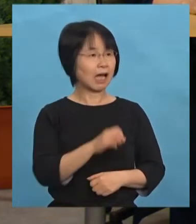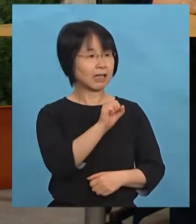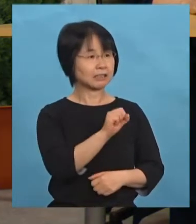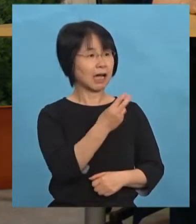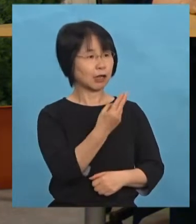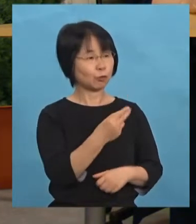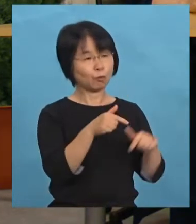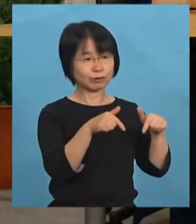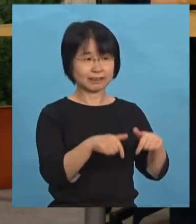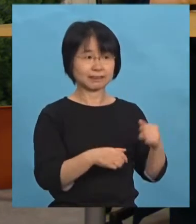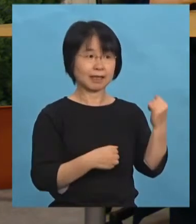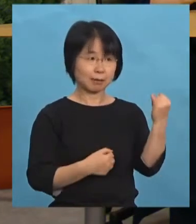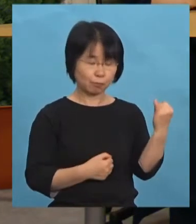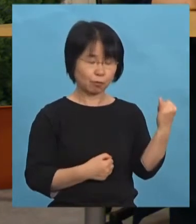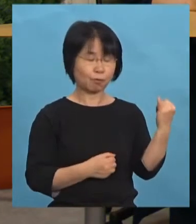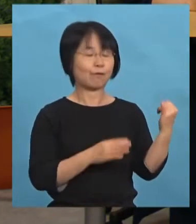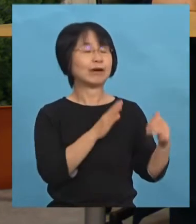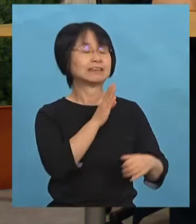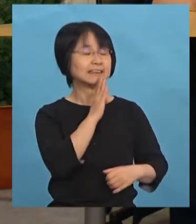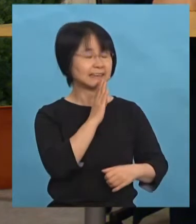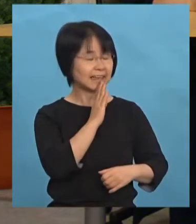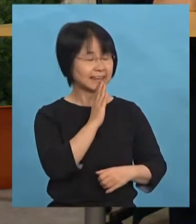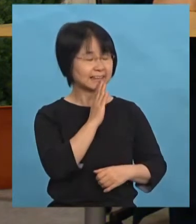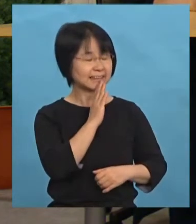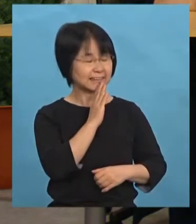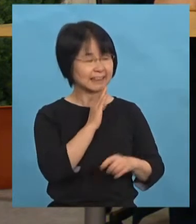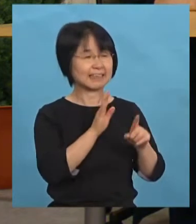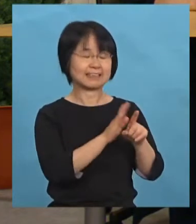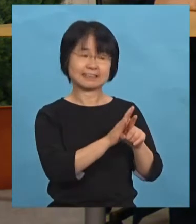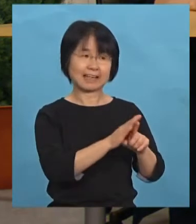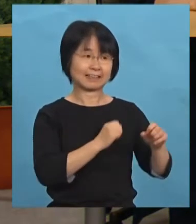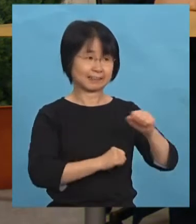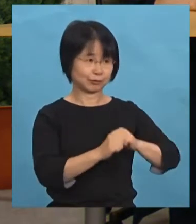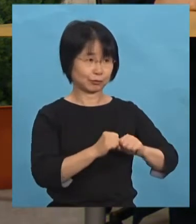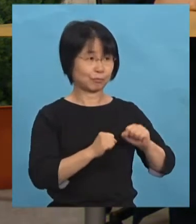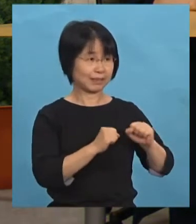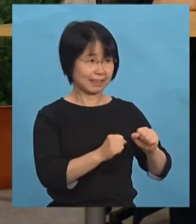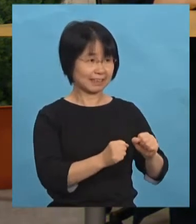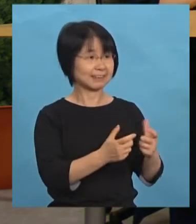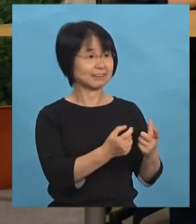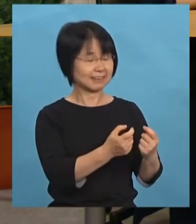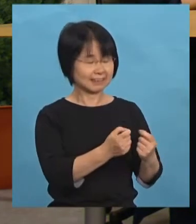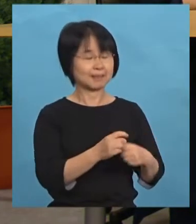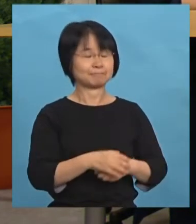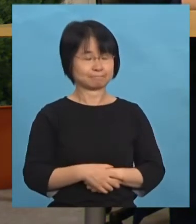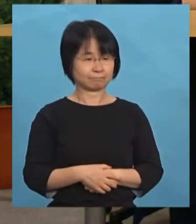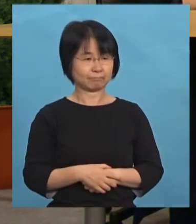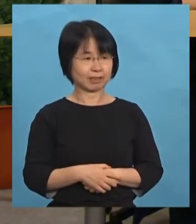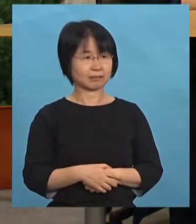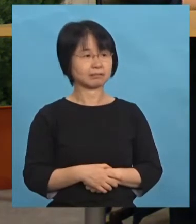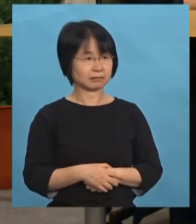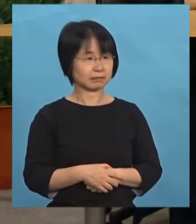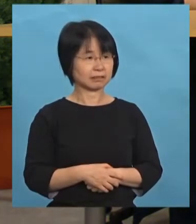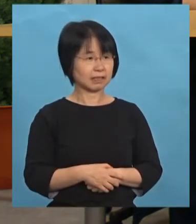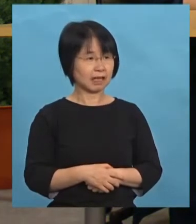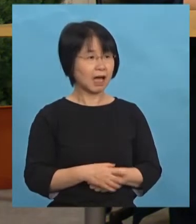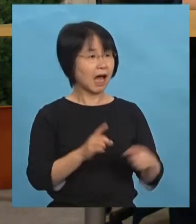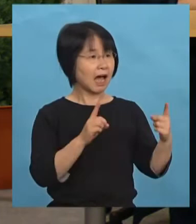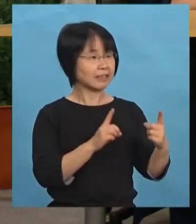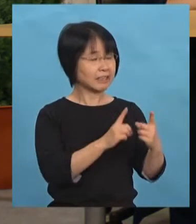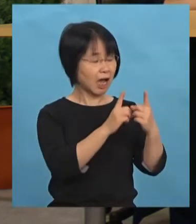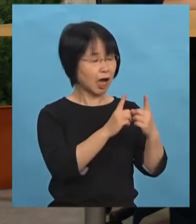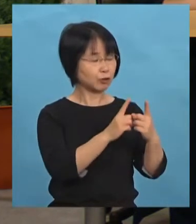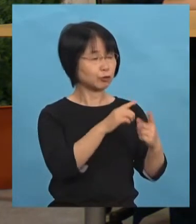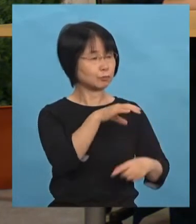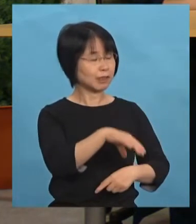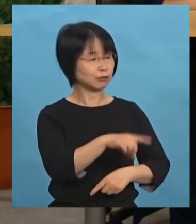んも実際に子育てコンシェルジュとして支援をしてくださっているんですよね。 はいはい、 そんな皆さんにはどこで出会うこと